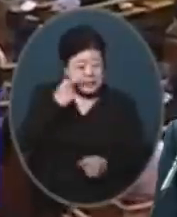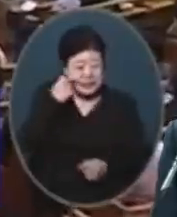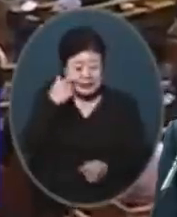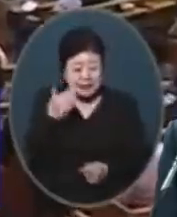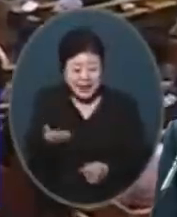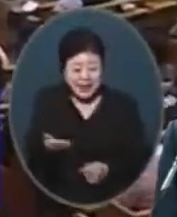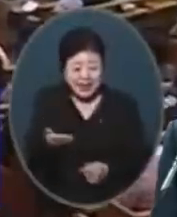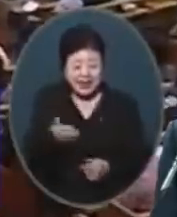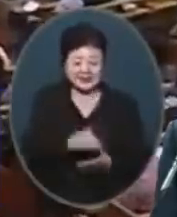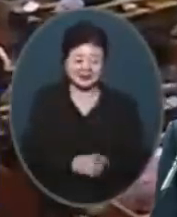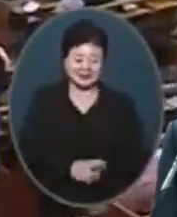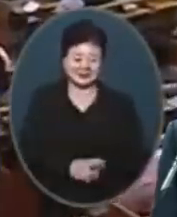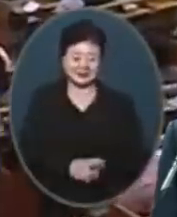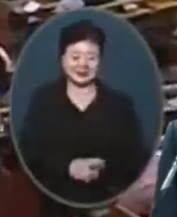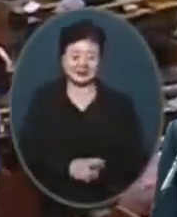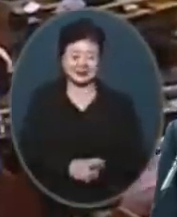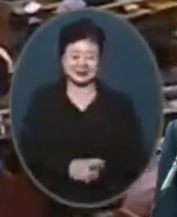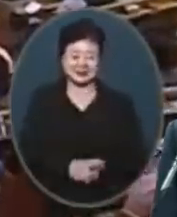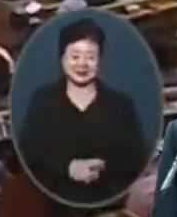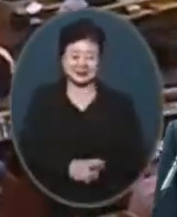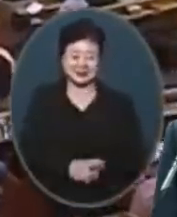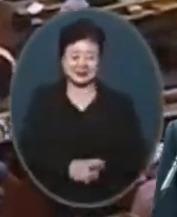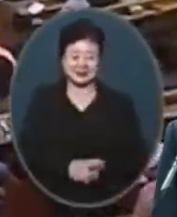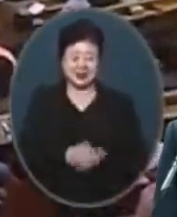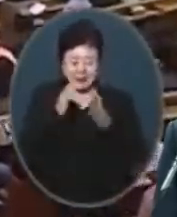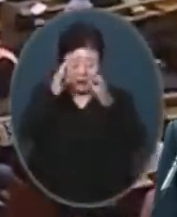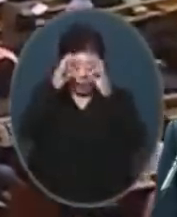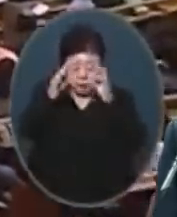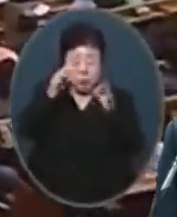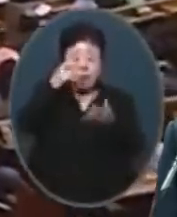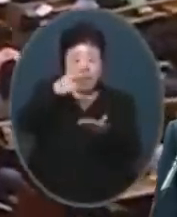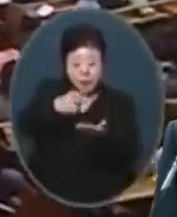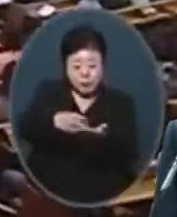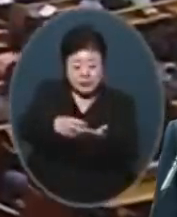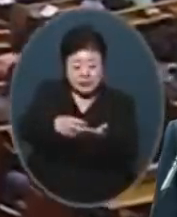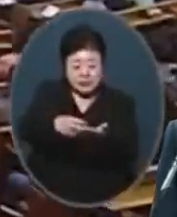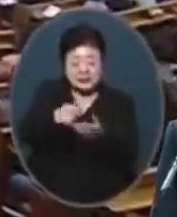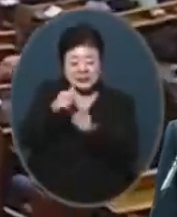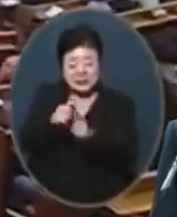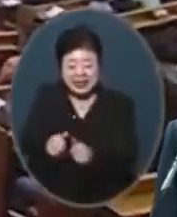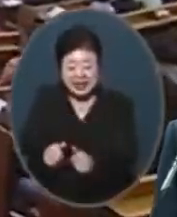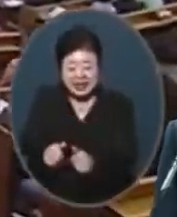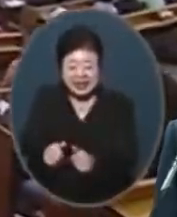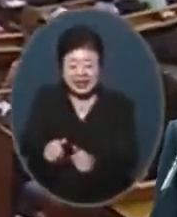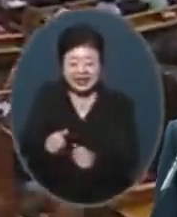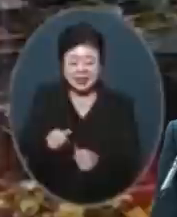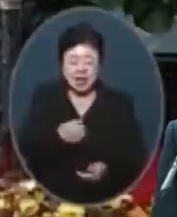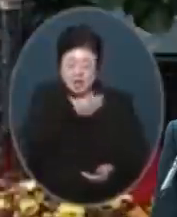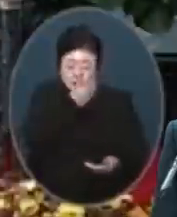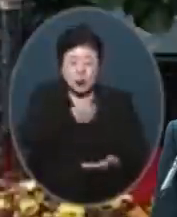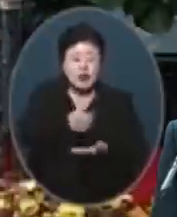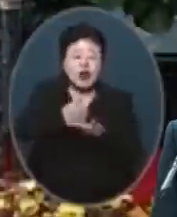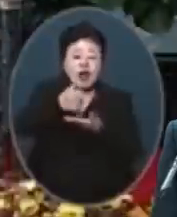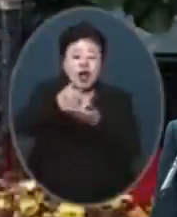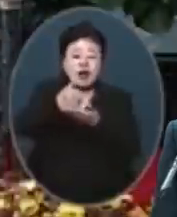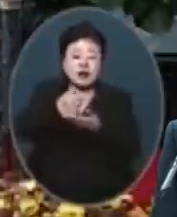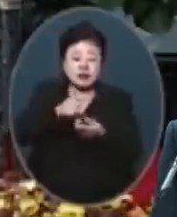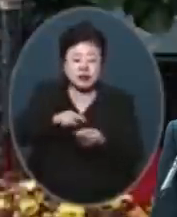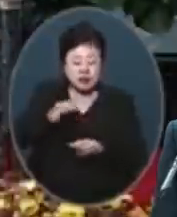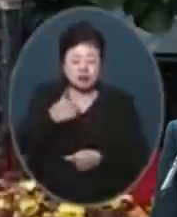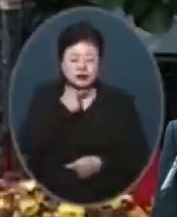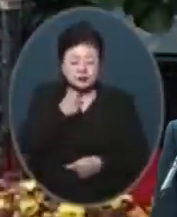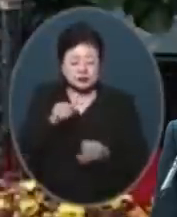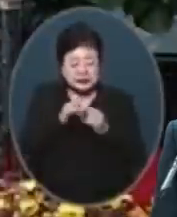귀하지 아니하냐. 바라봄의 법칙을 따라 내가 존경하고 그대로 되고